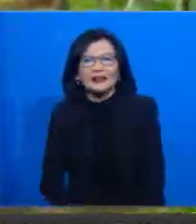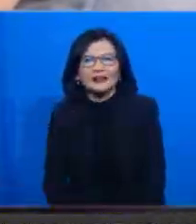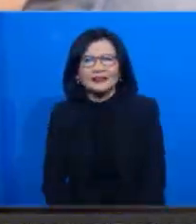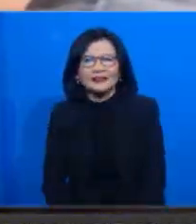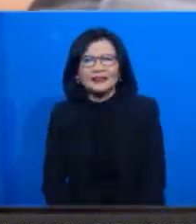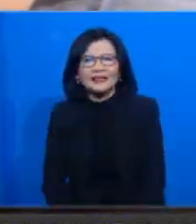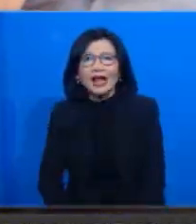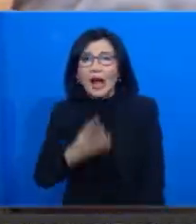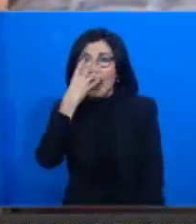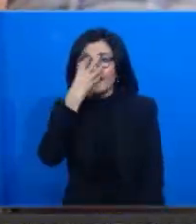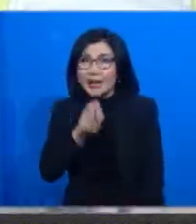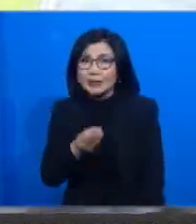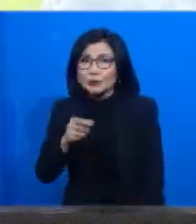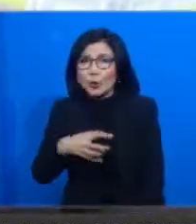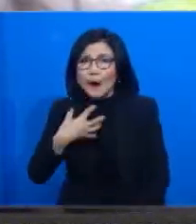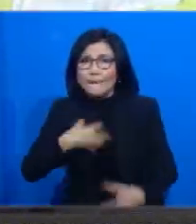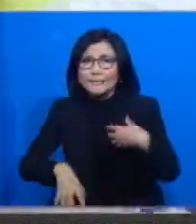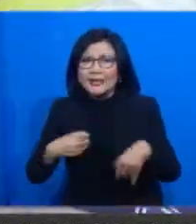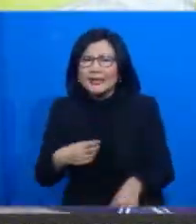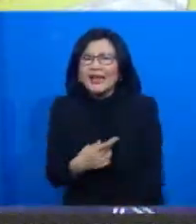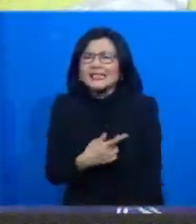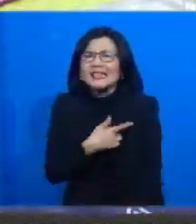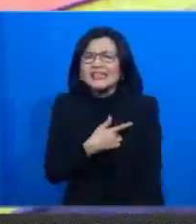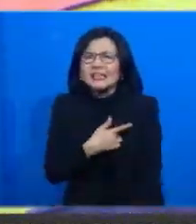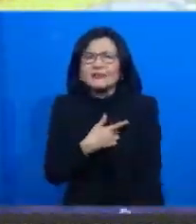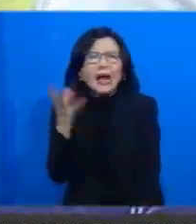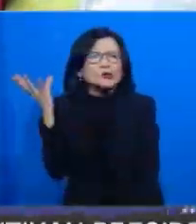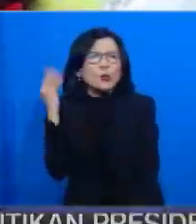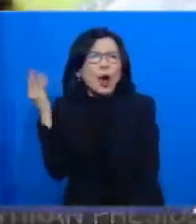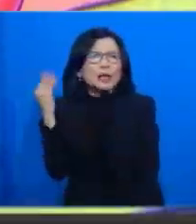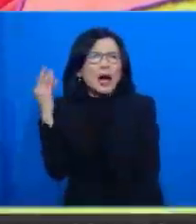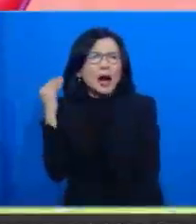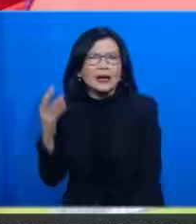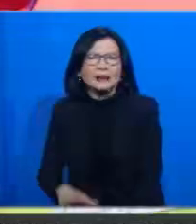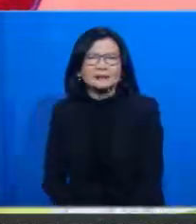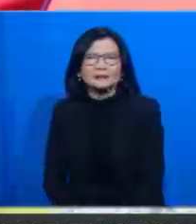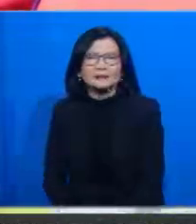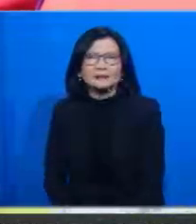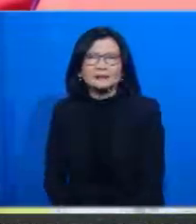menjelaskan, bekantan merupakan primata yang sangat sensitif terhadap suara.